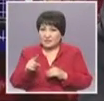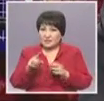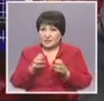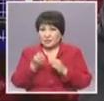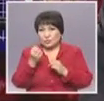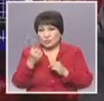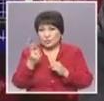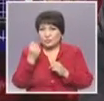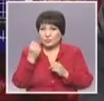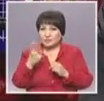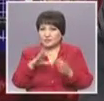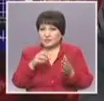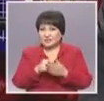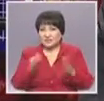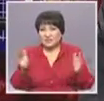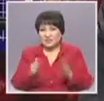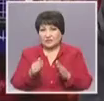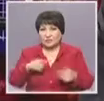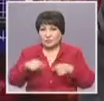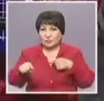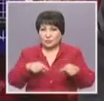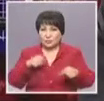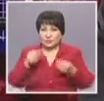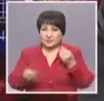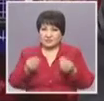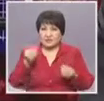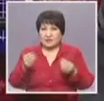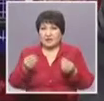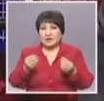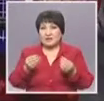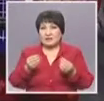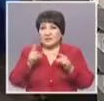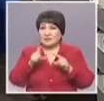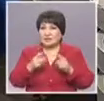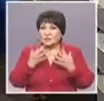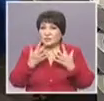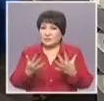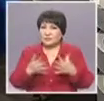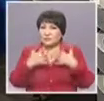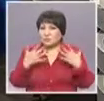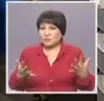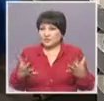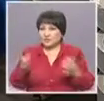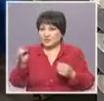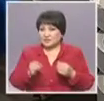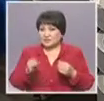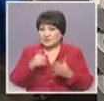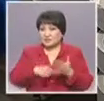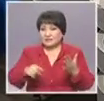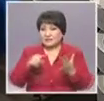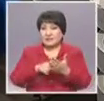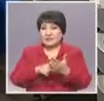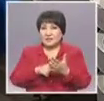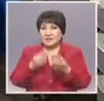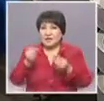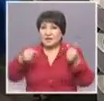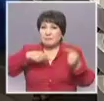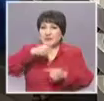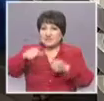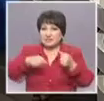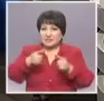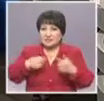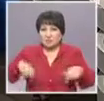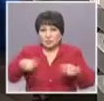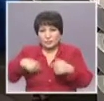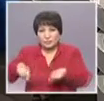дейін шағын футбол ойнайды. Алаң сұранысы көп, және қаладағы мынау бизнес құрылымдар,